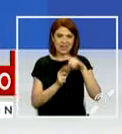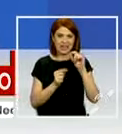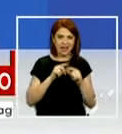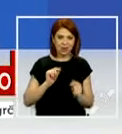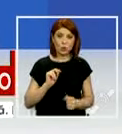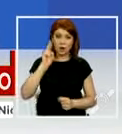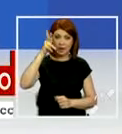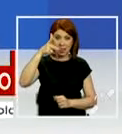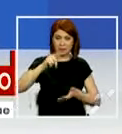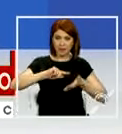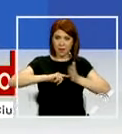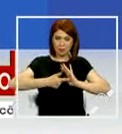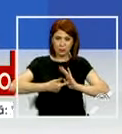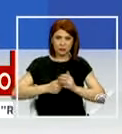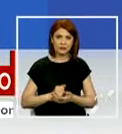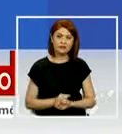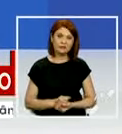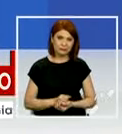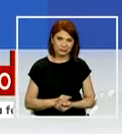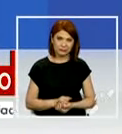al treilea rând,